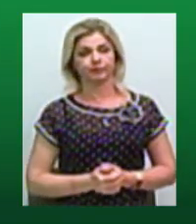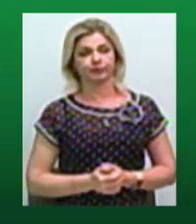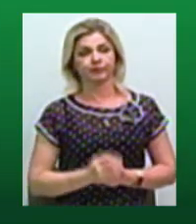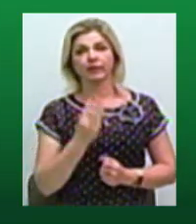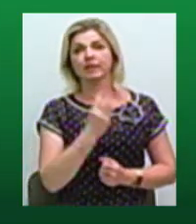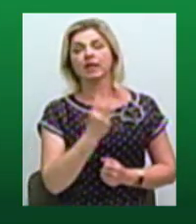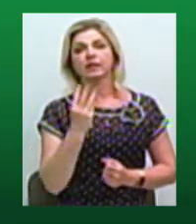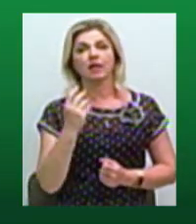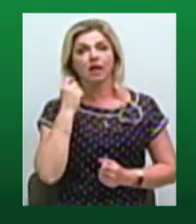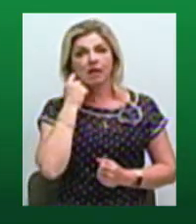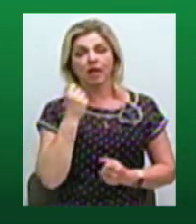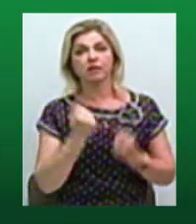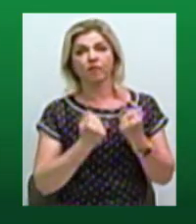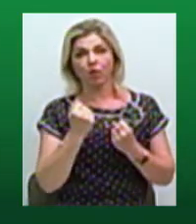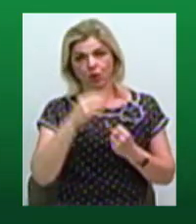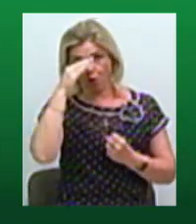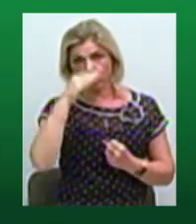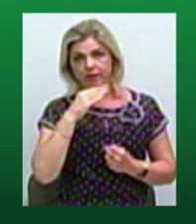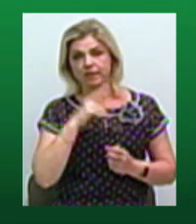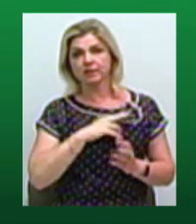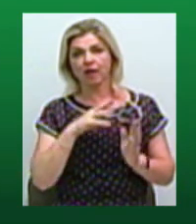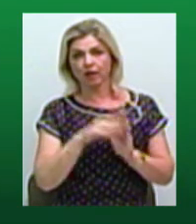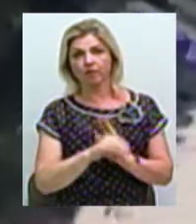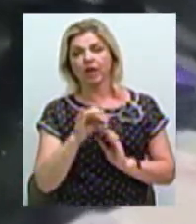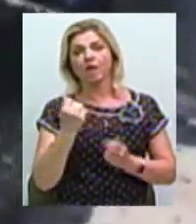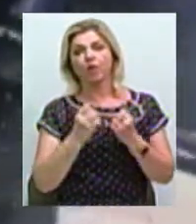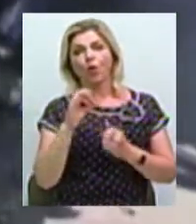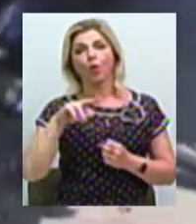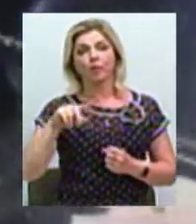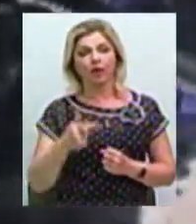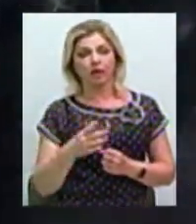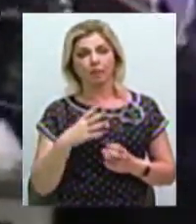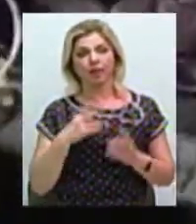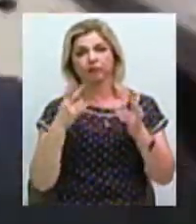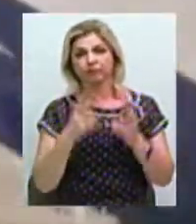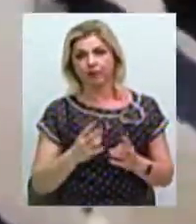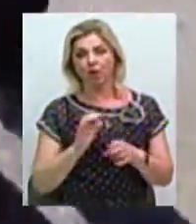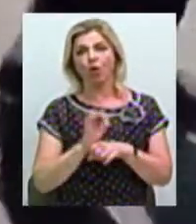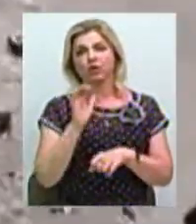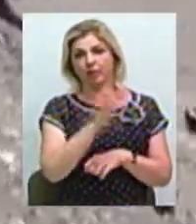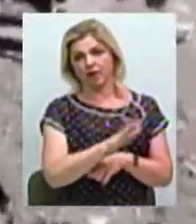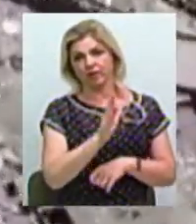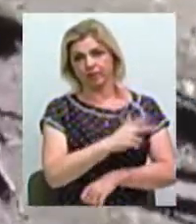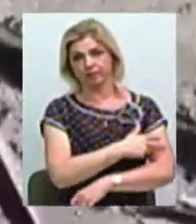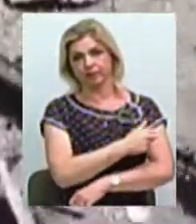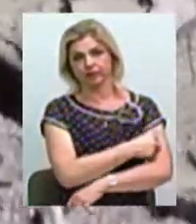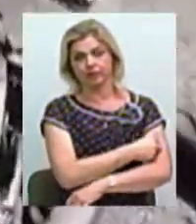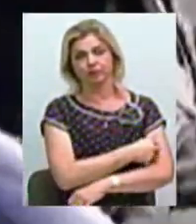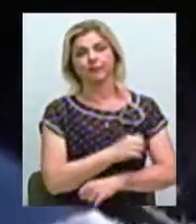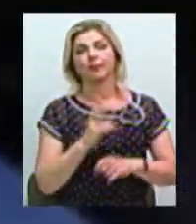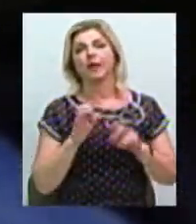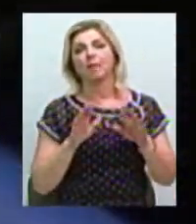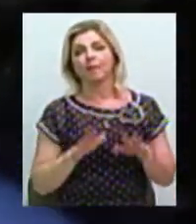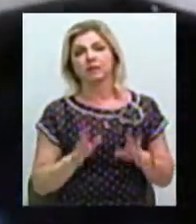30-річний пасажир «ВАЗу» батько загиблого та водій «Опель» з тілесними ушкодженнями доставлені до медичного закладу. На місці